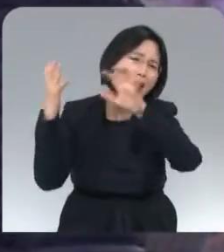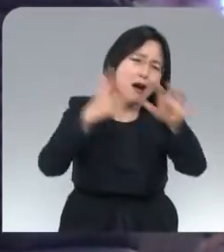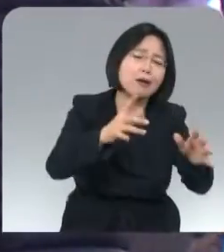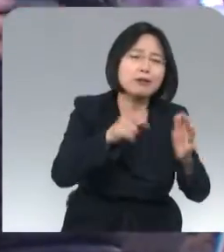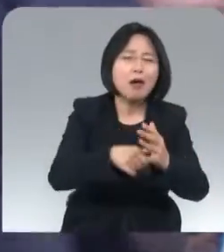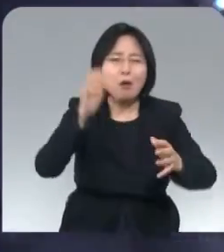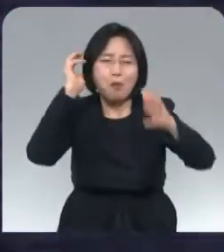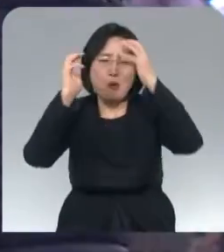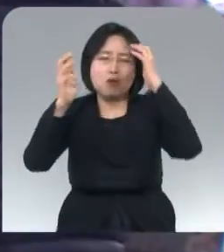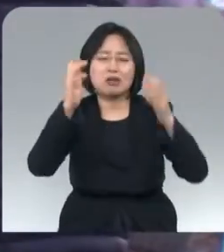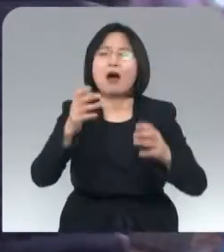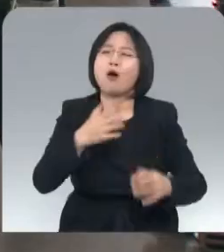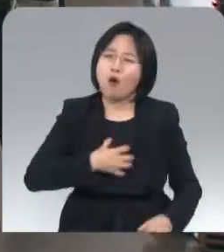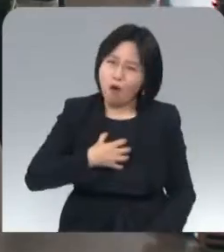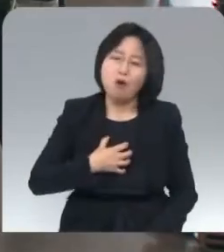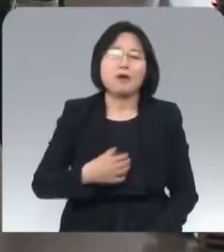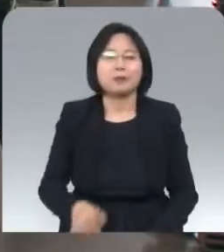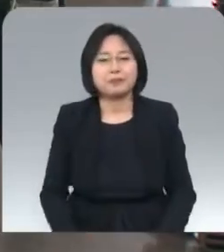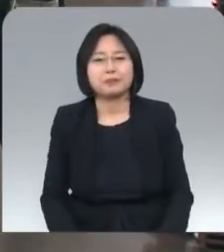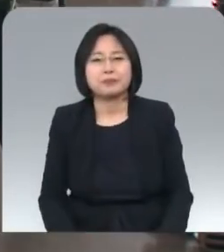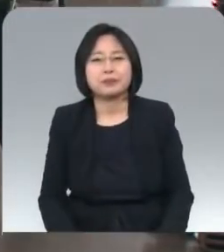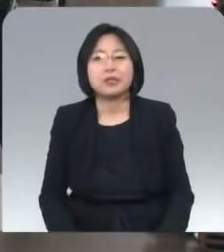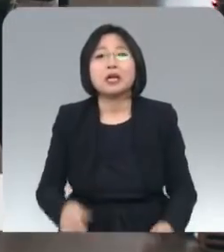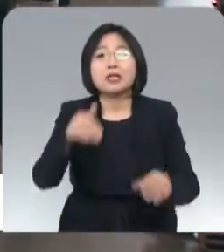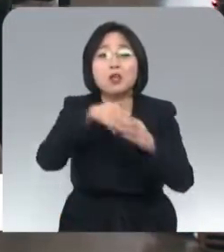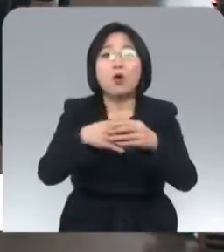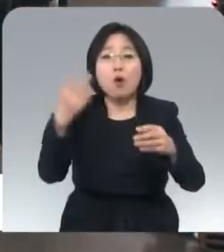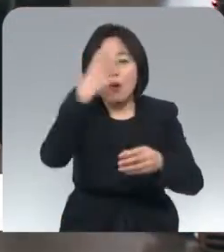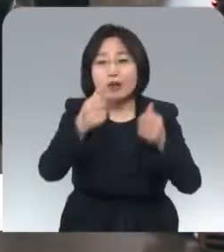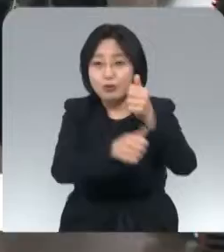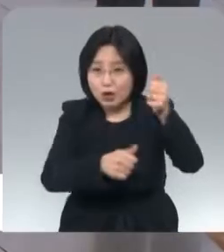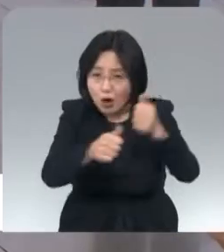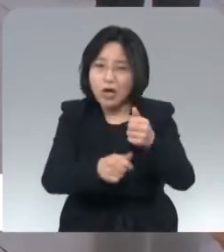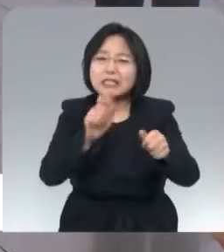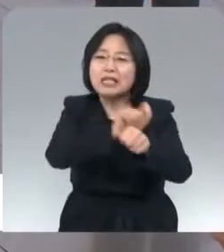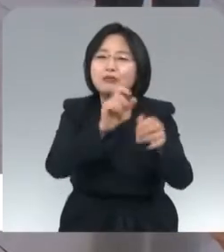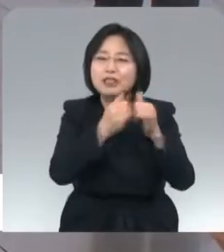혼선이 빚어질 가능성은 여전합니다. 선관위는